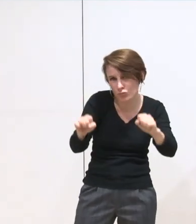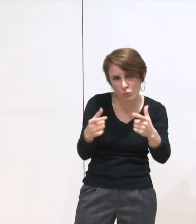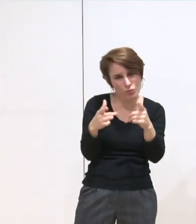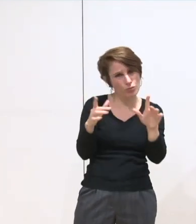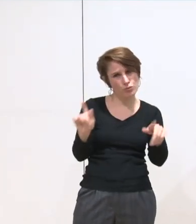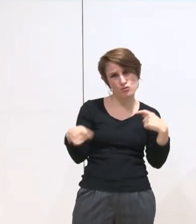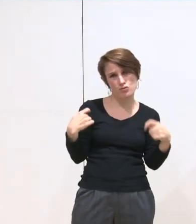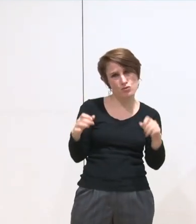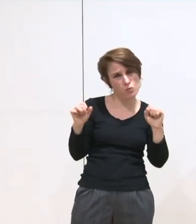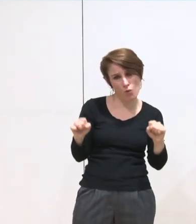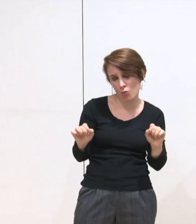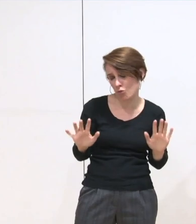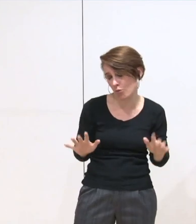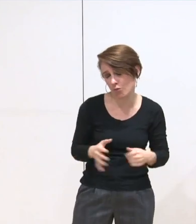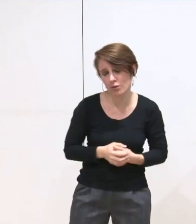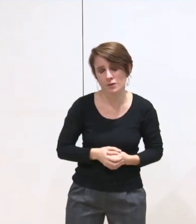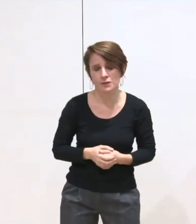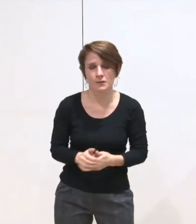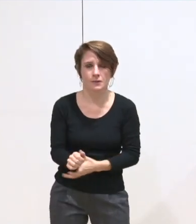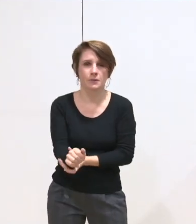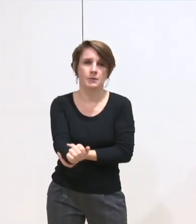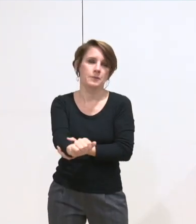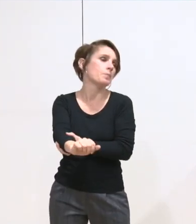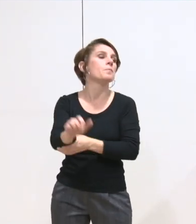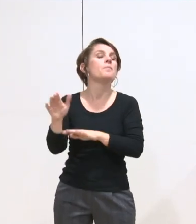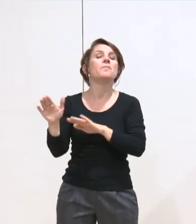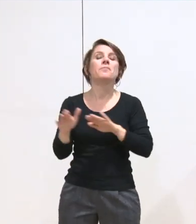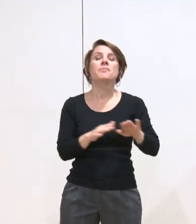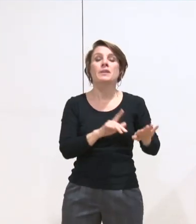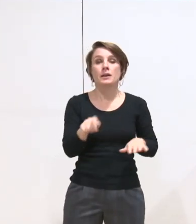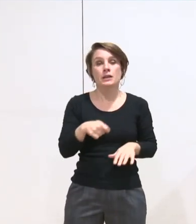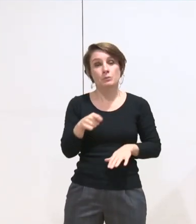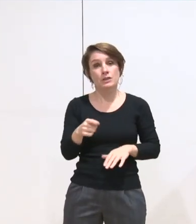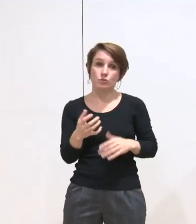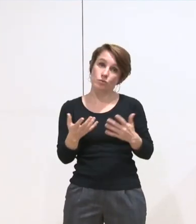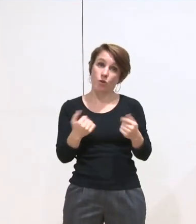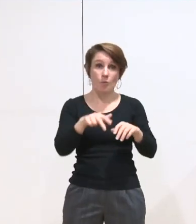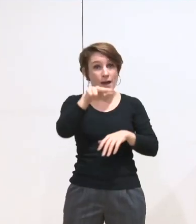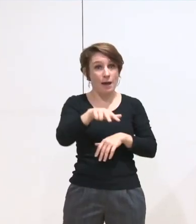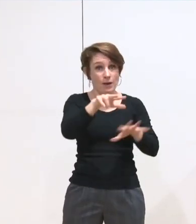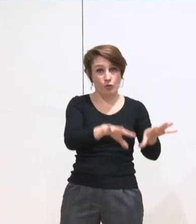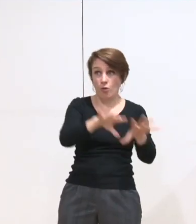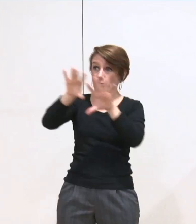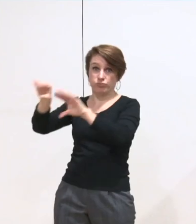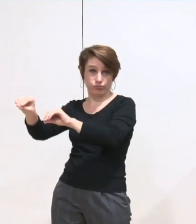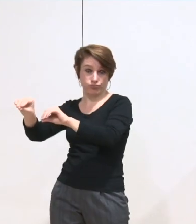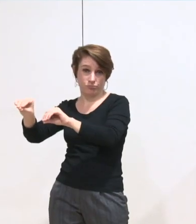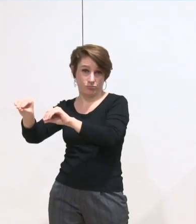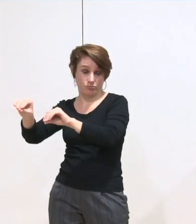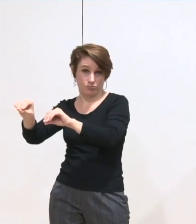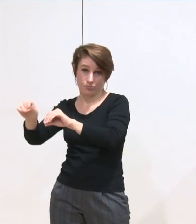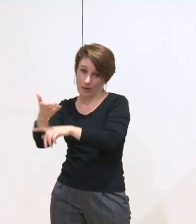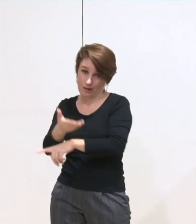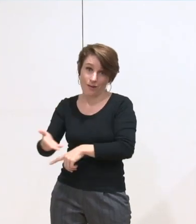qu'on retrouve bien ici. Bien évidemment, changer de logement, ça suppose de changer, parfois, ça peut supposer aussi